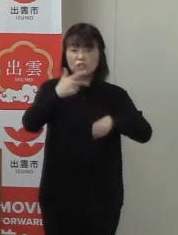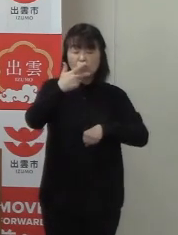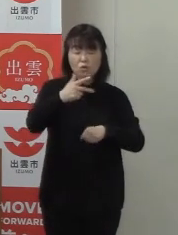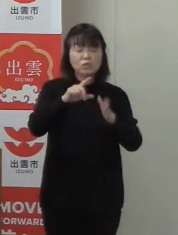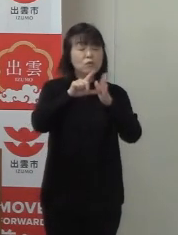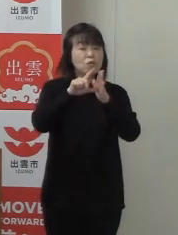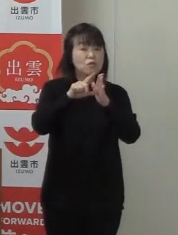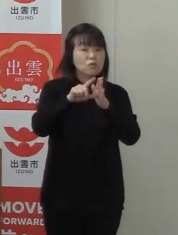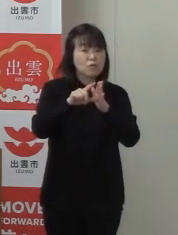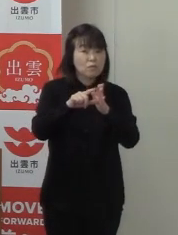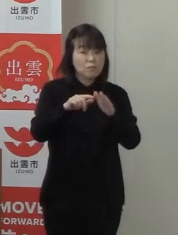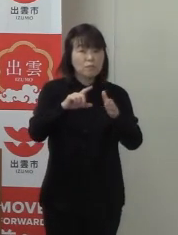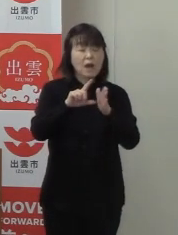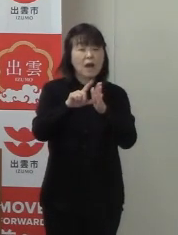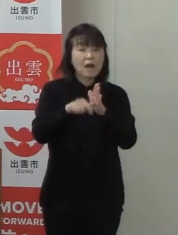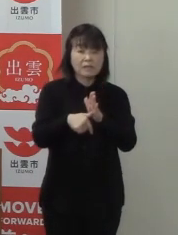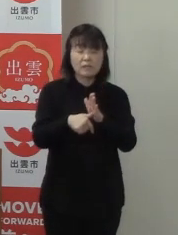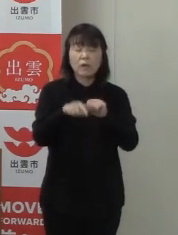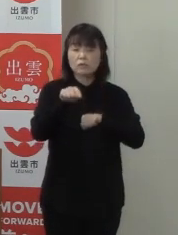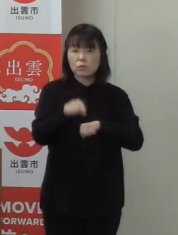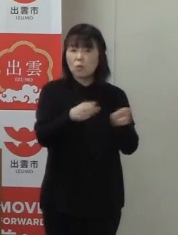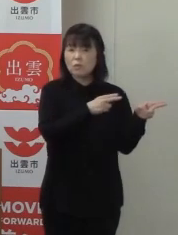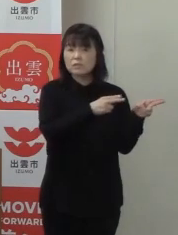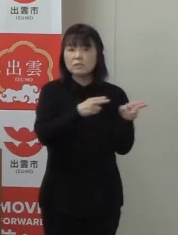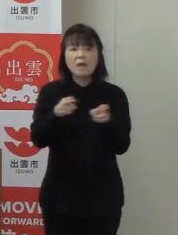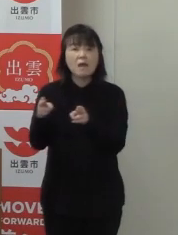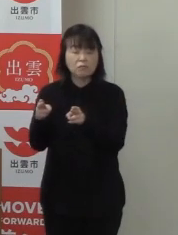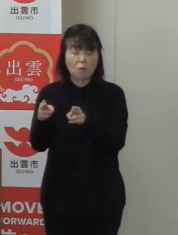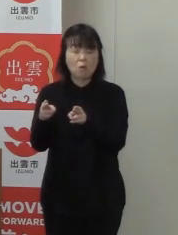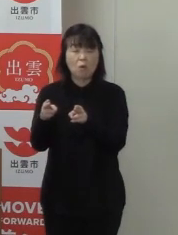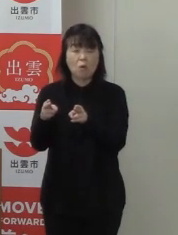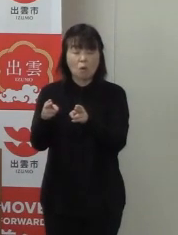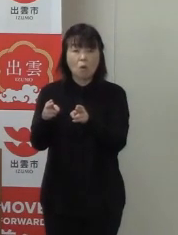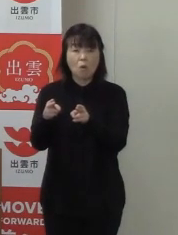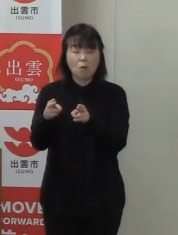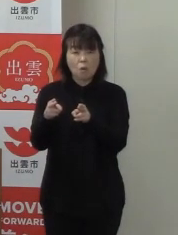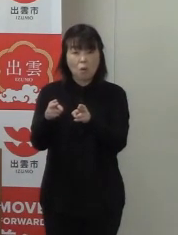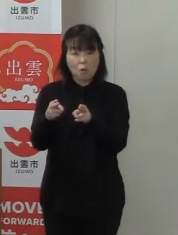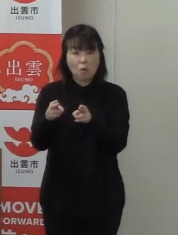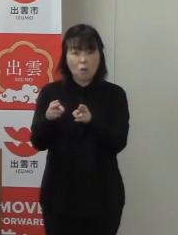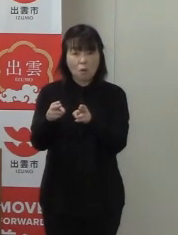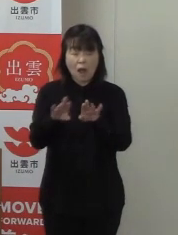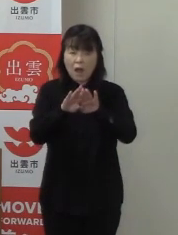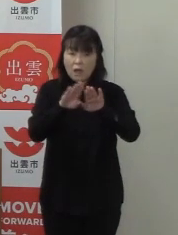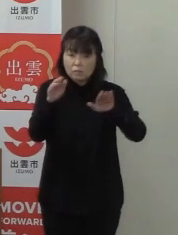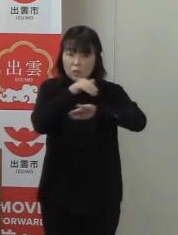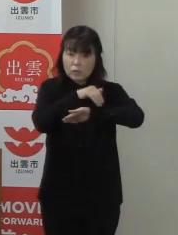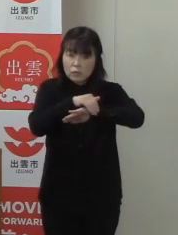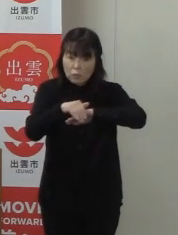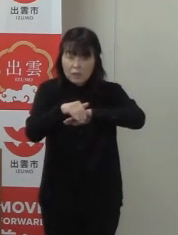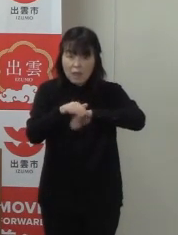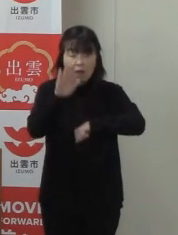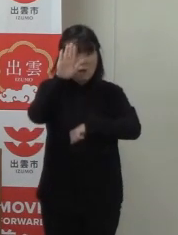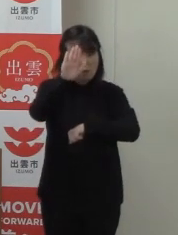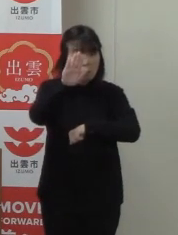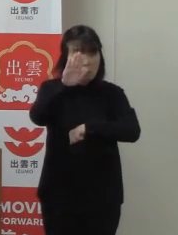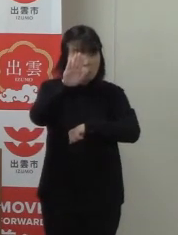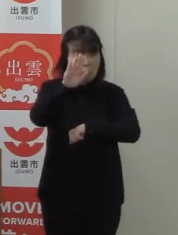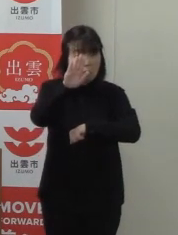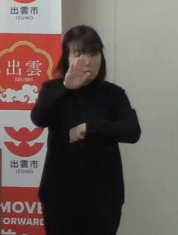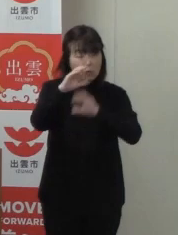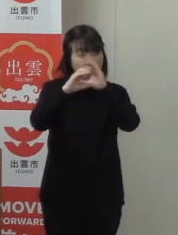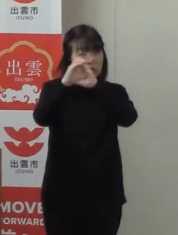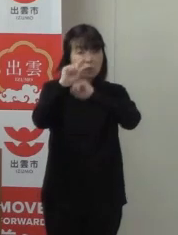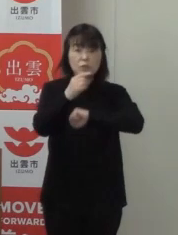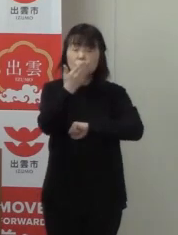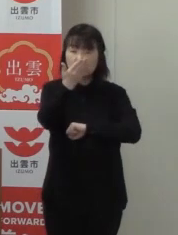声がちらちらと報道でもあると思うんですけど、湯口さんとしてその制度を導入する、まあ、なんていうか予定であったりそれを考えているっ